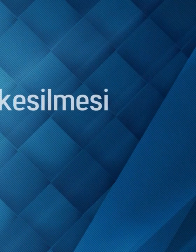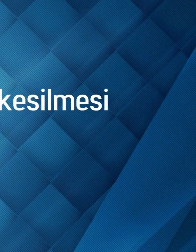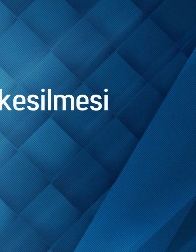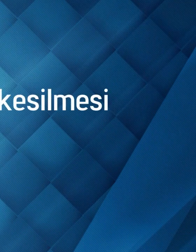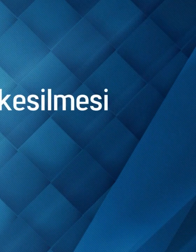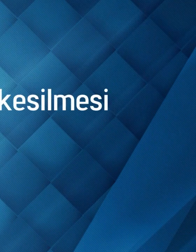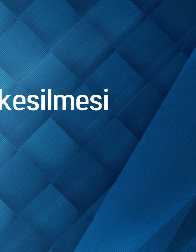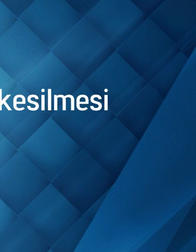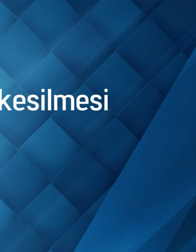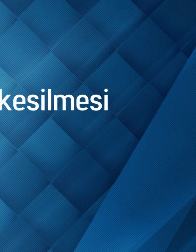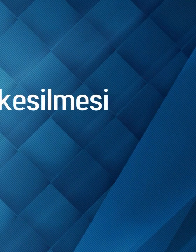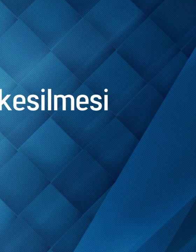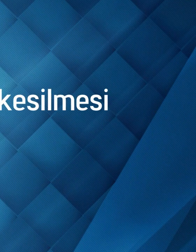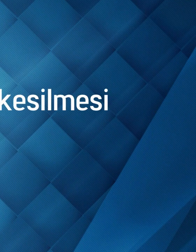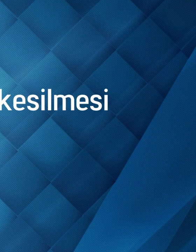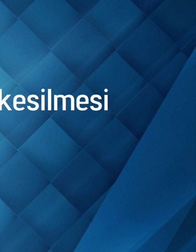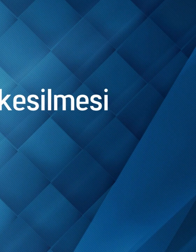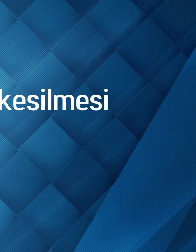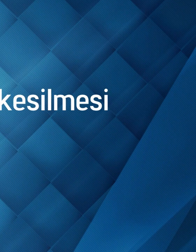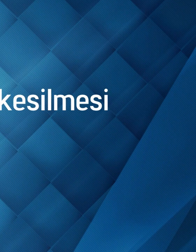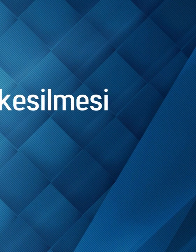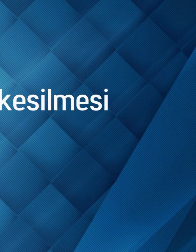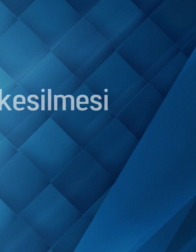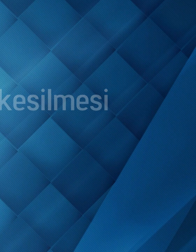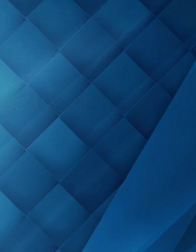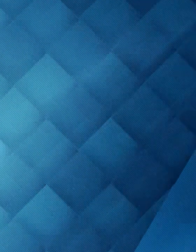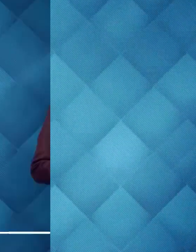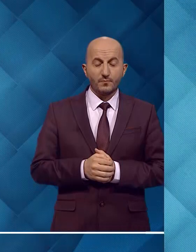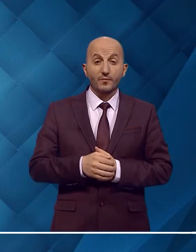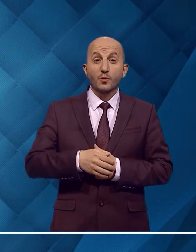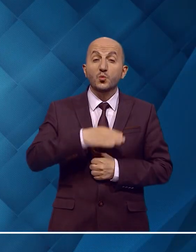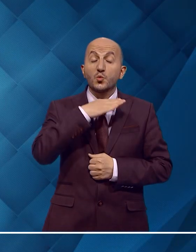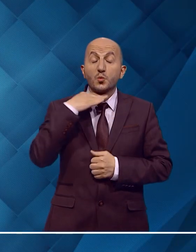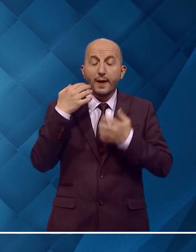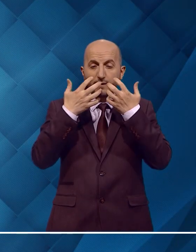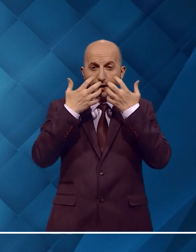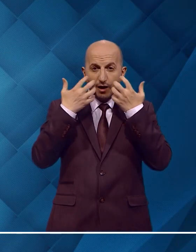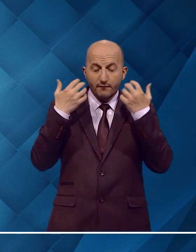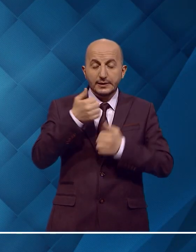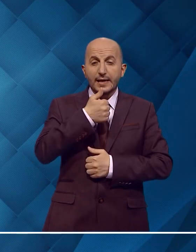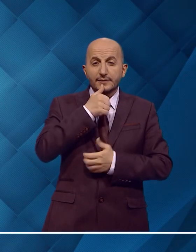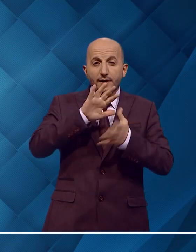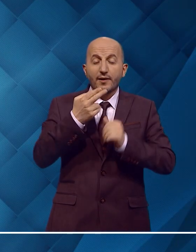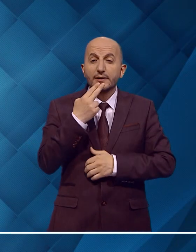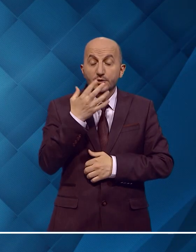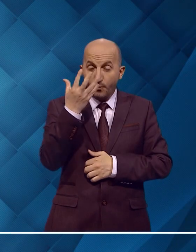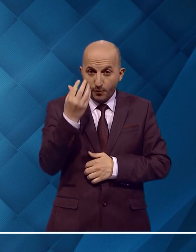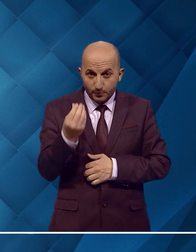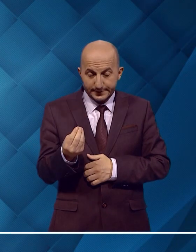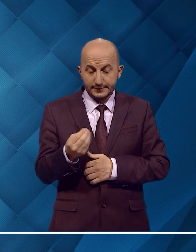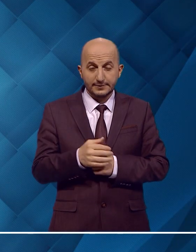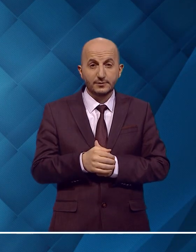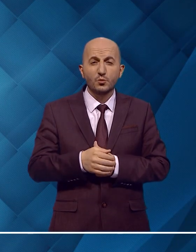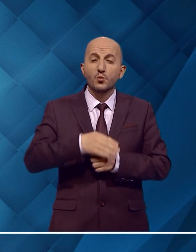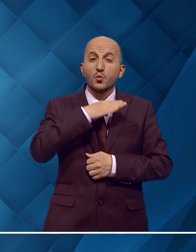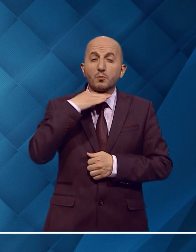DİŞİ HAYVANLARIN KURBAN OLARAK KESİLMESİ UYGUN MUDUR? Kurbanlık hayvanın erkek veya dişi olması